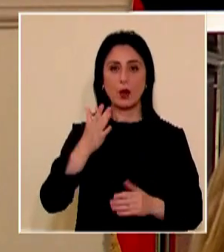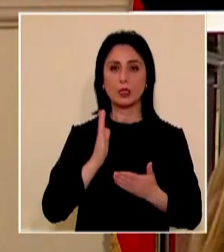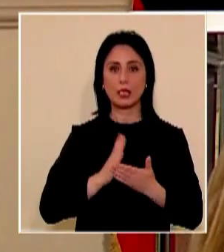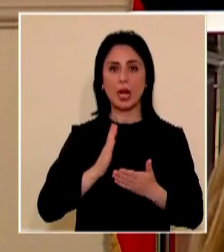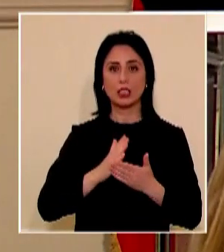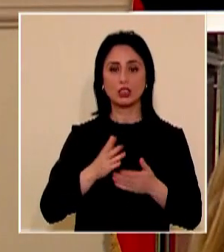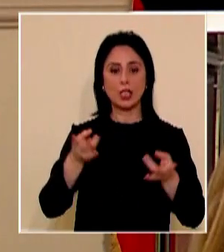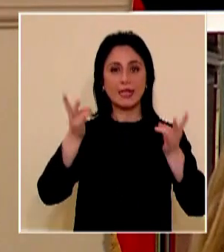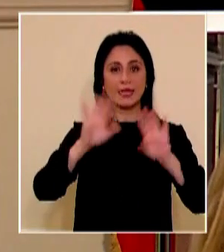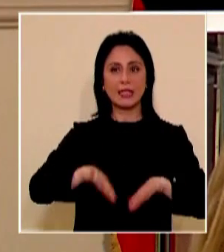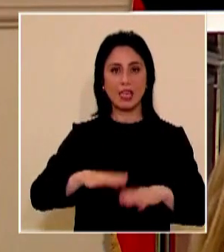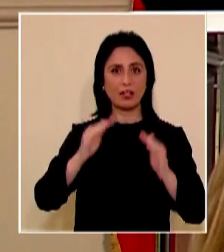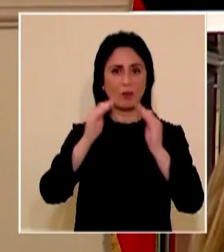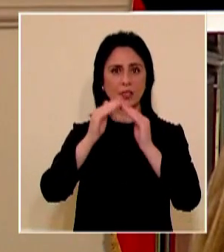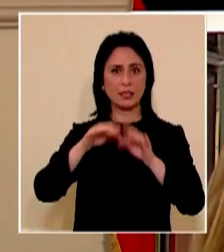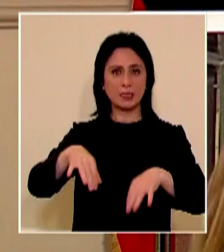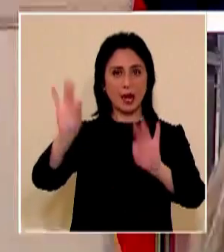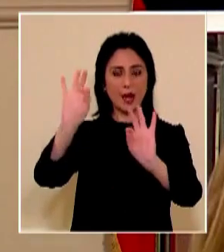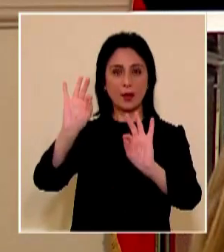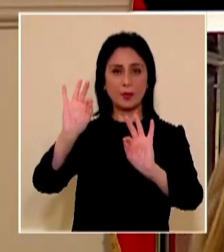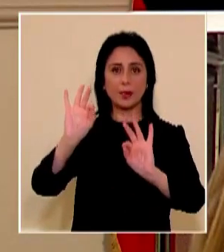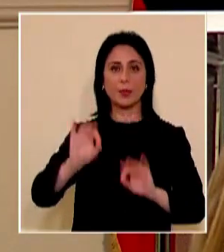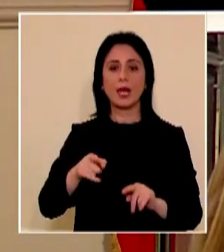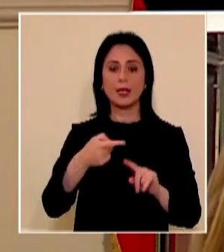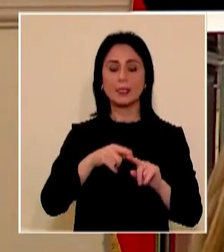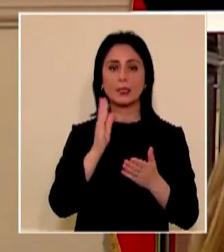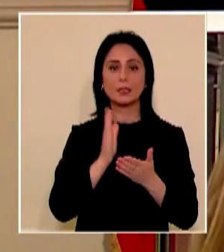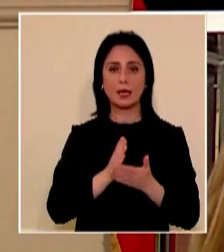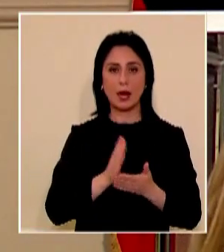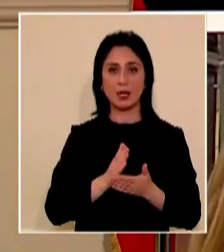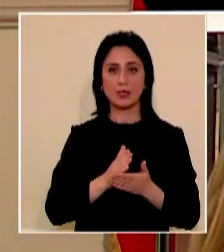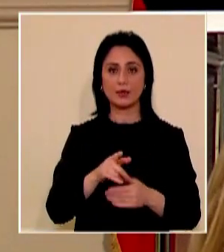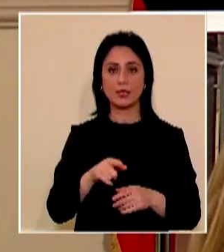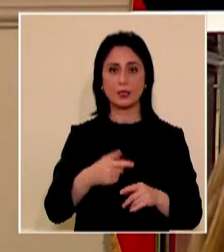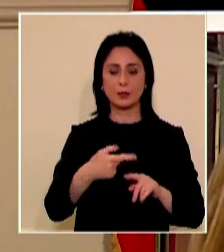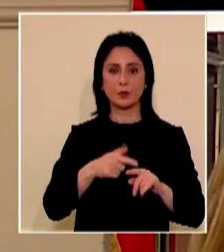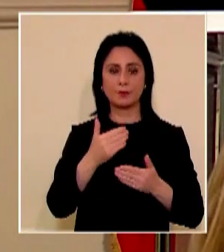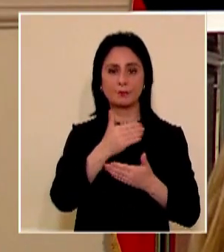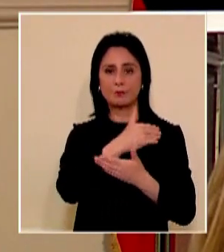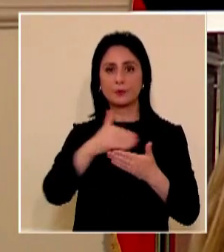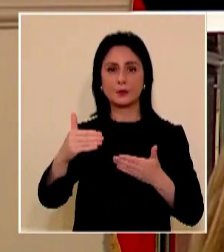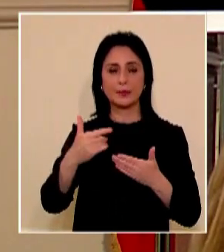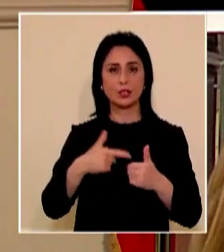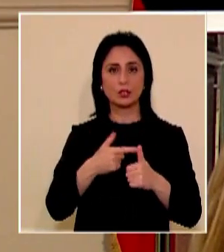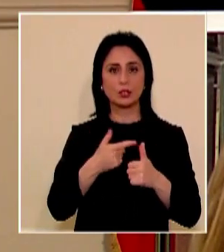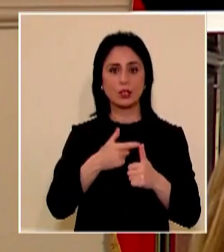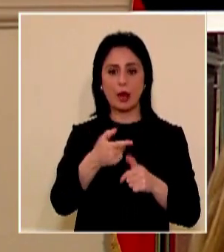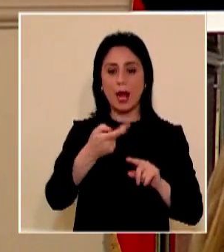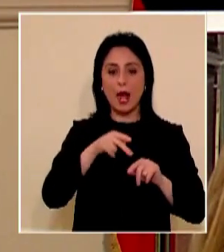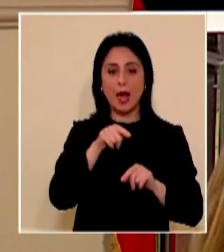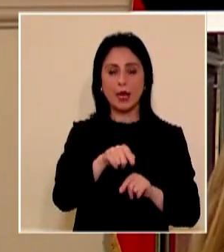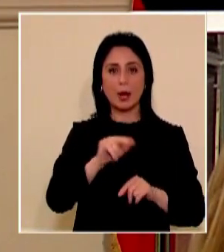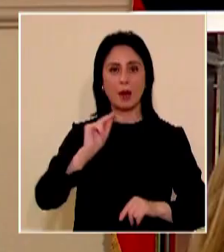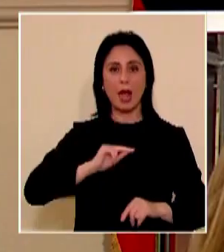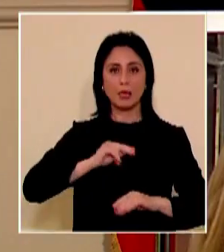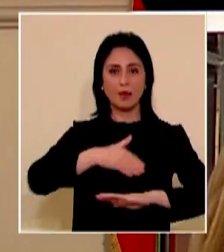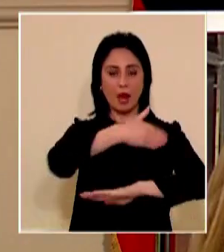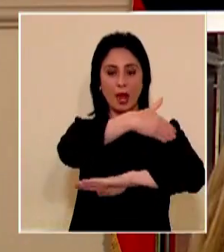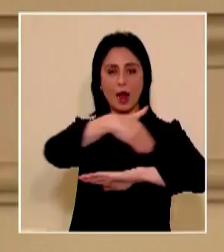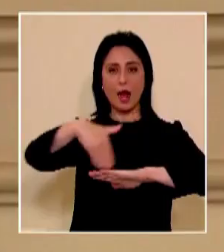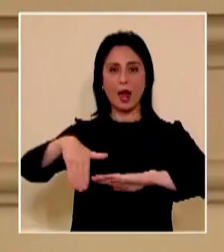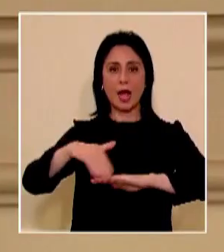opuszczone domy, zasieki, brak możliwości przekroczenia tej linii rozgraniczenia, co jest tragedią dla ludzi mieszkających w